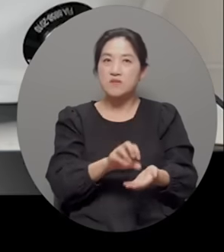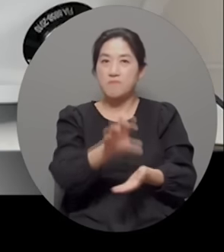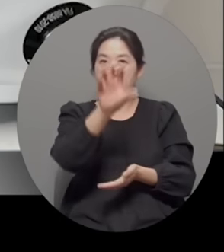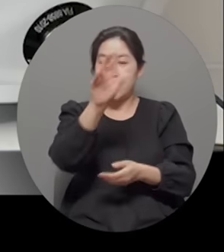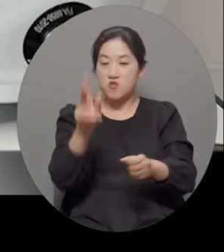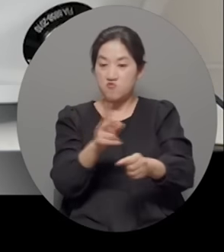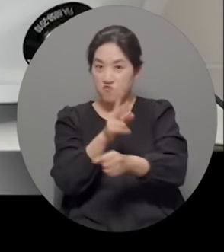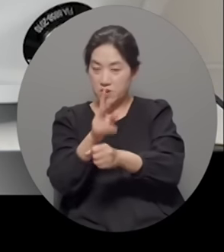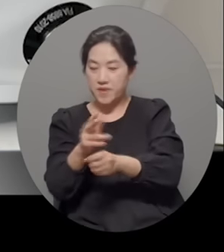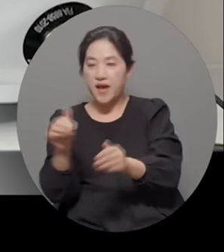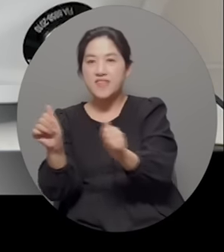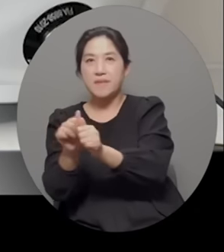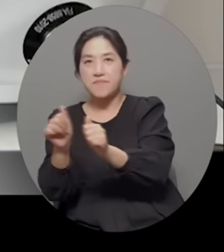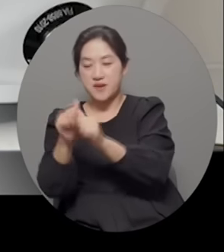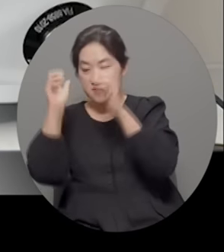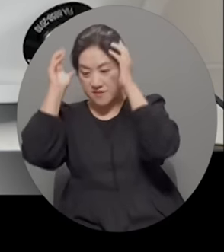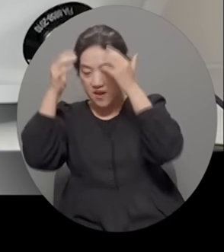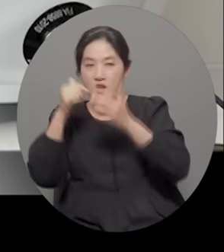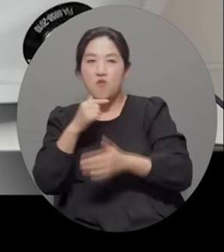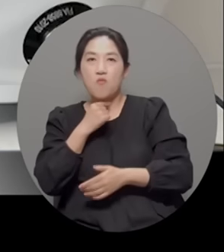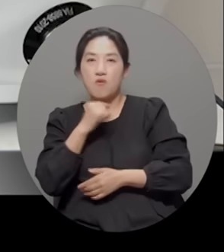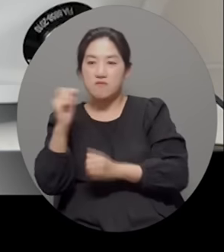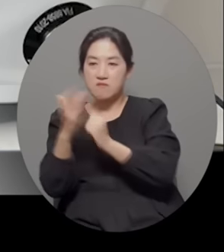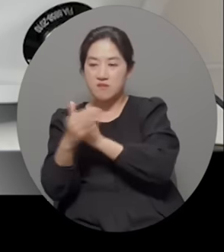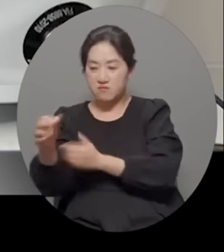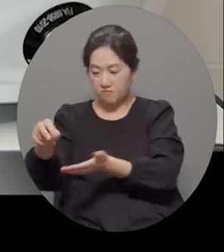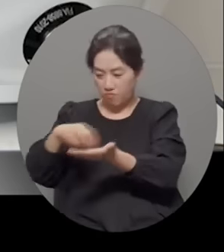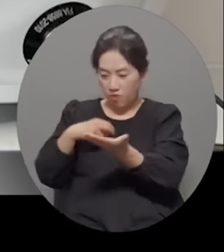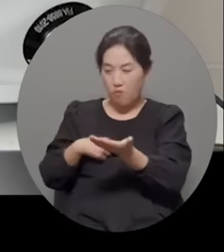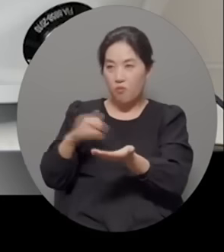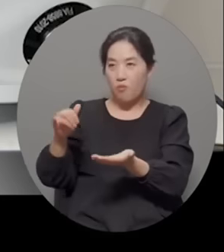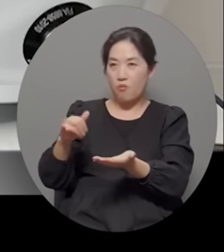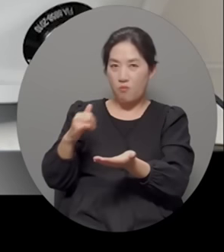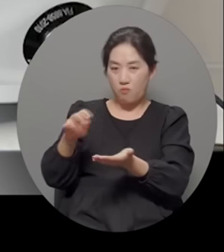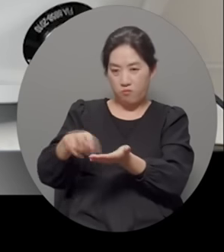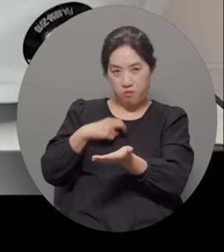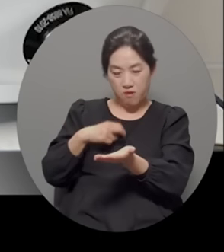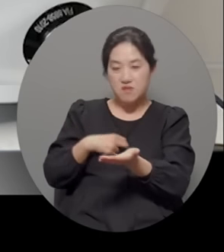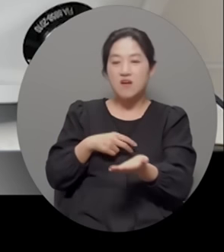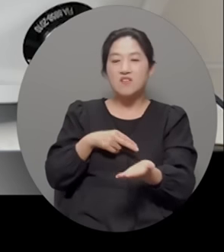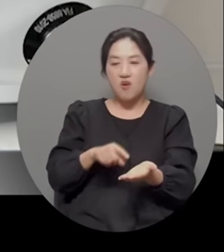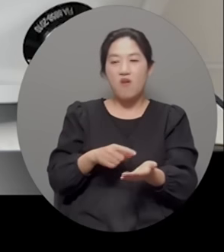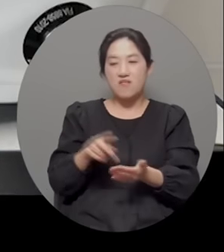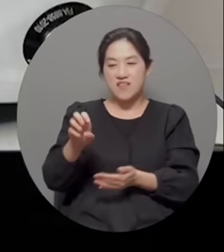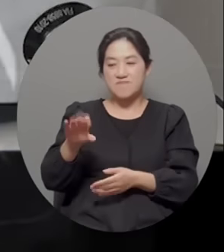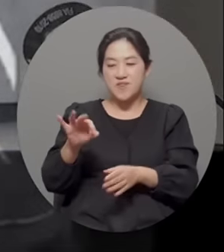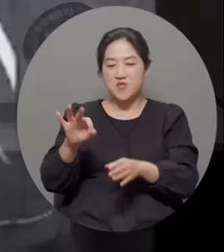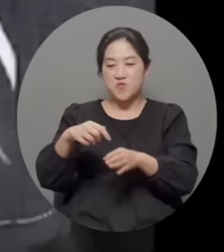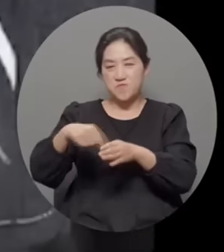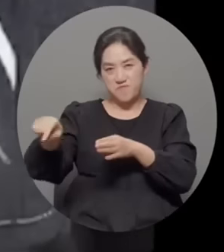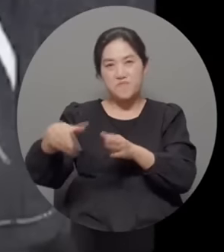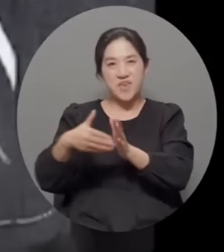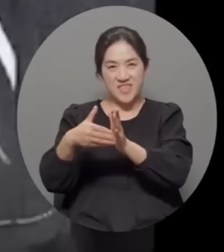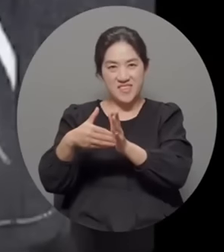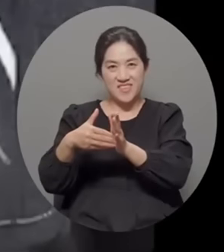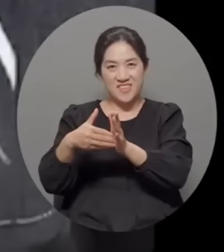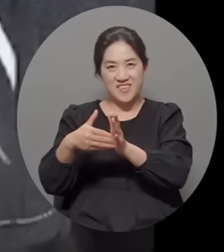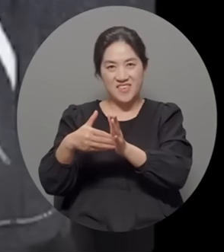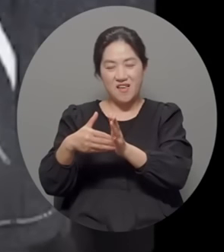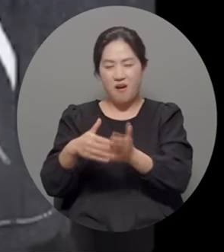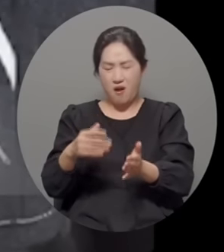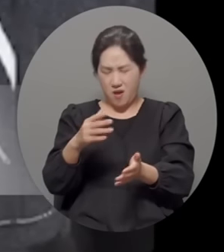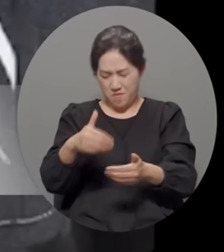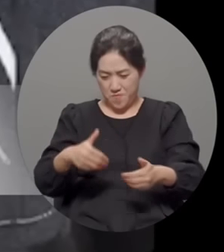시간여 만에 한 남성이 원하던 헬멧 사진들을 보내며 연락해왔고 서 씨는 40만 원을 송금했습니다. 마침